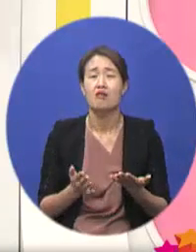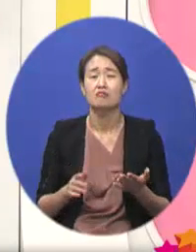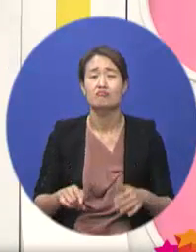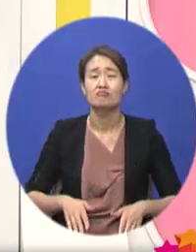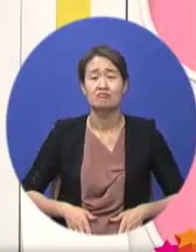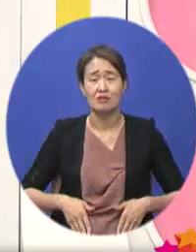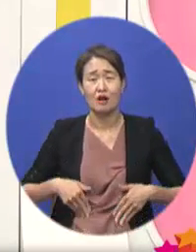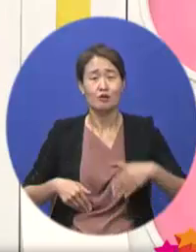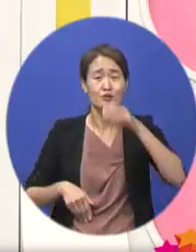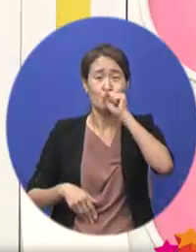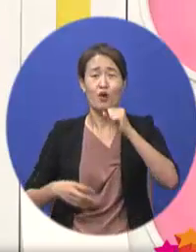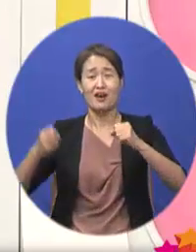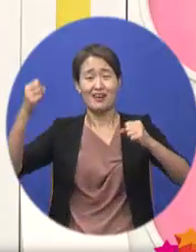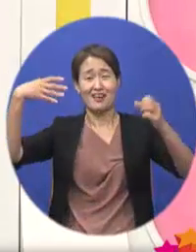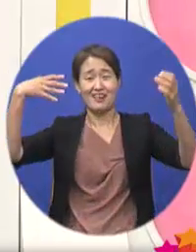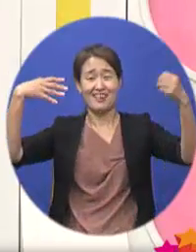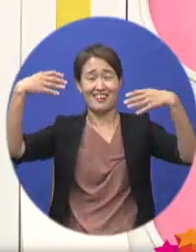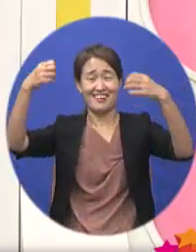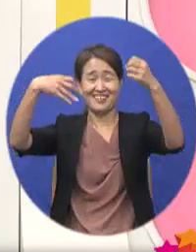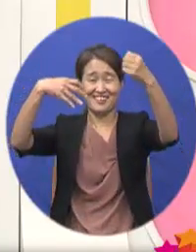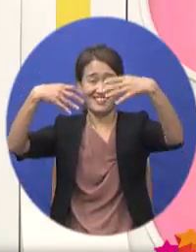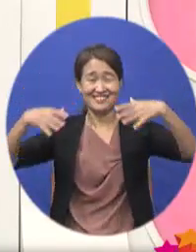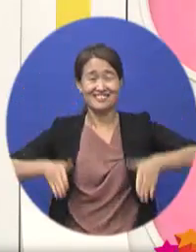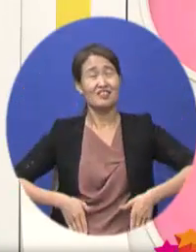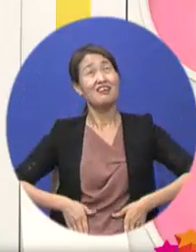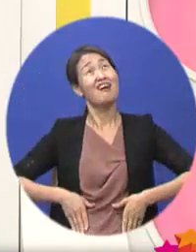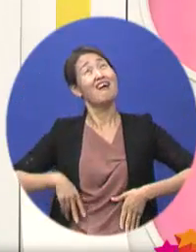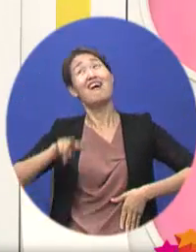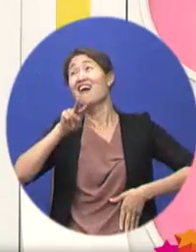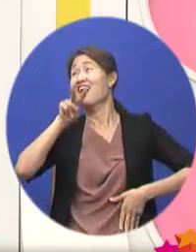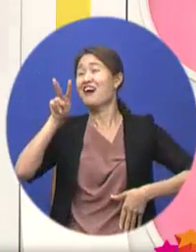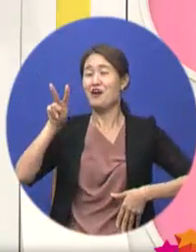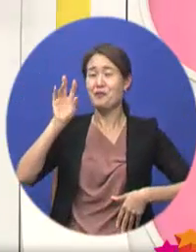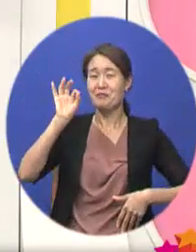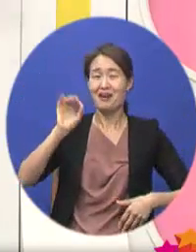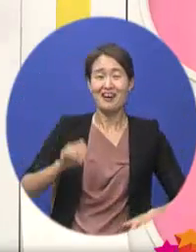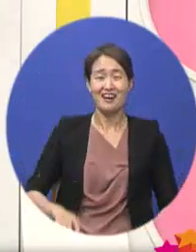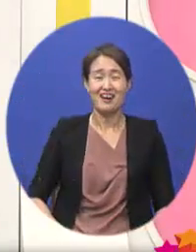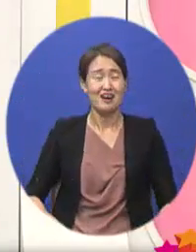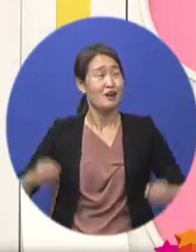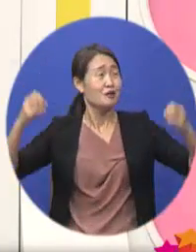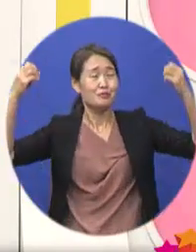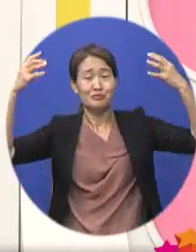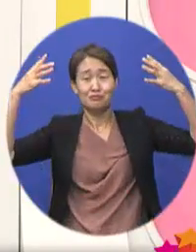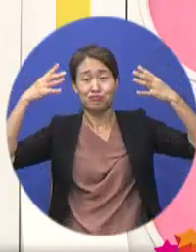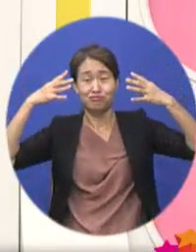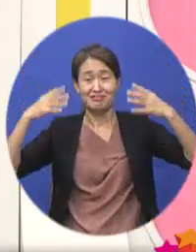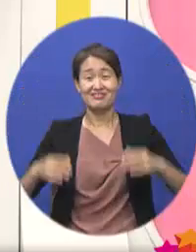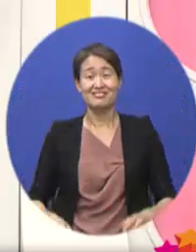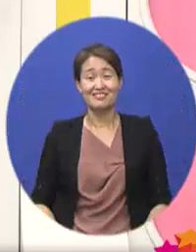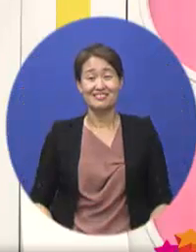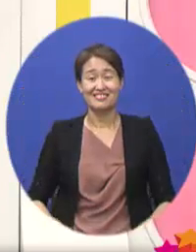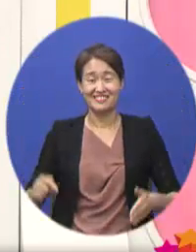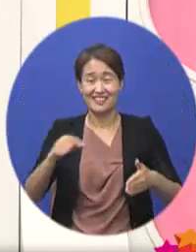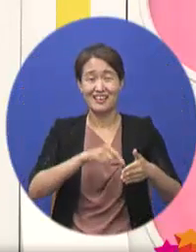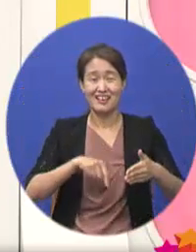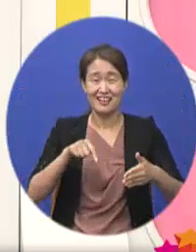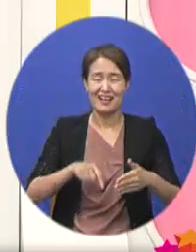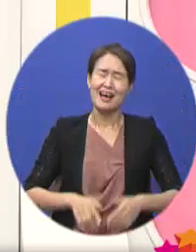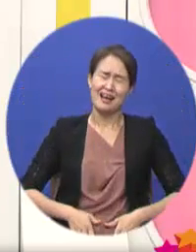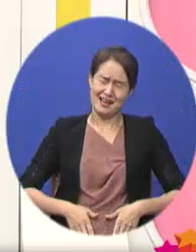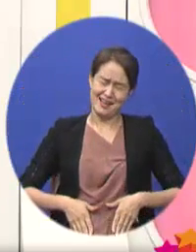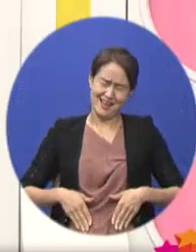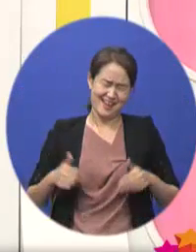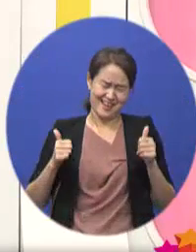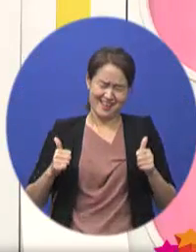따뜻하니 좋아요 여기. 따뜻해서 좋아요. 여기 보세요 여기 저 촥 비춰지고 네. 있기 때문에 네. 스튜디오 아니라